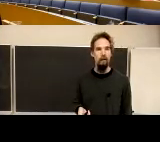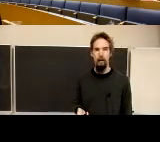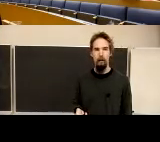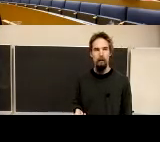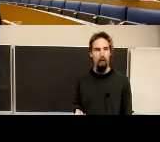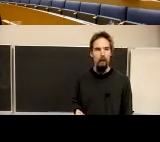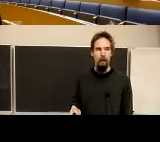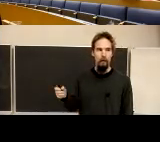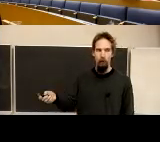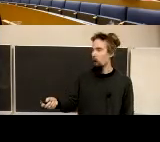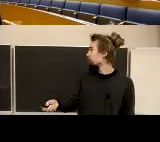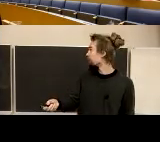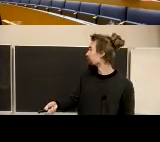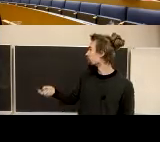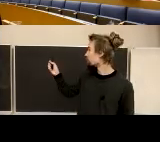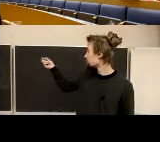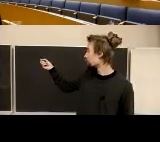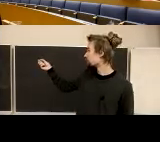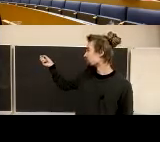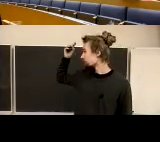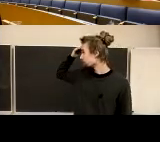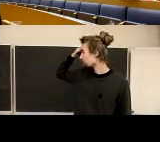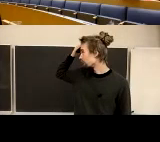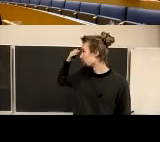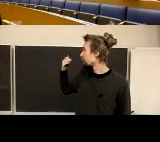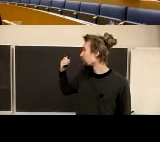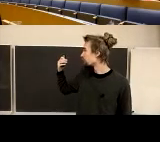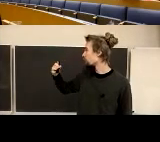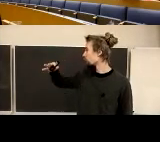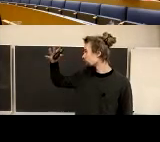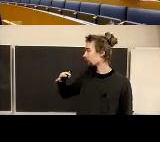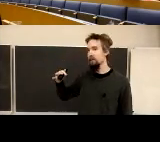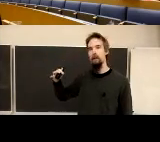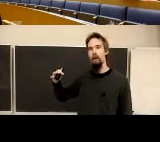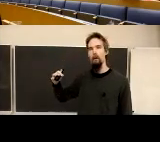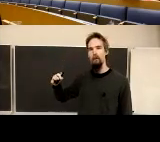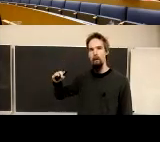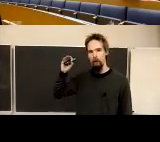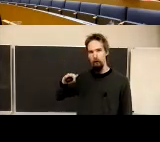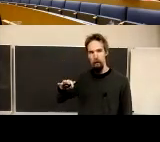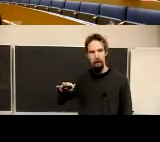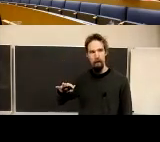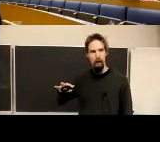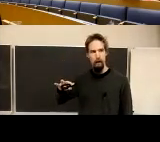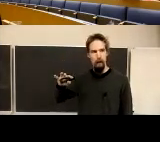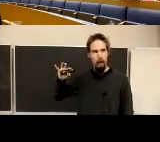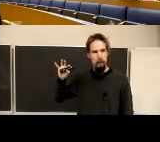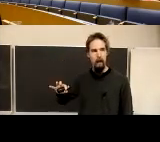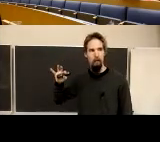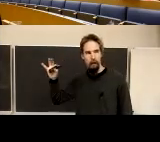myös kartoitettu. Ja minulla on myös mielenkiintoinen hypoteesi siitä, tai tuo DMN, joka liitetään itsen kokemukseen. Se toisaalta liitetään